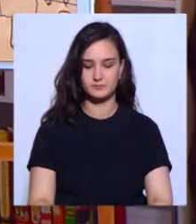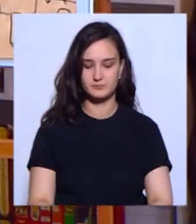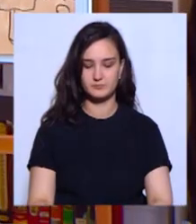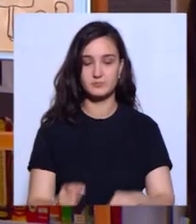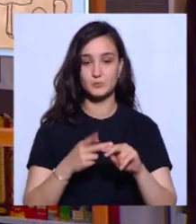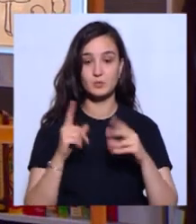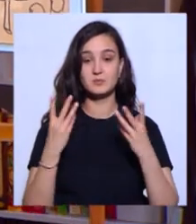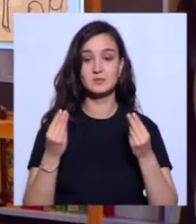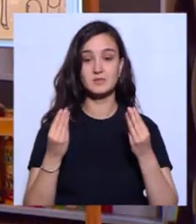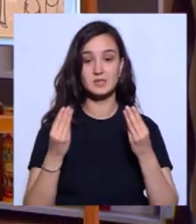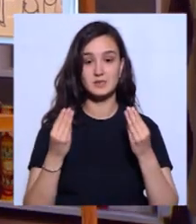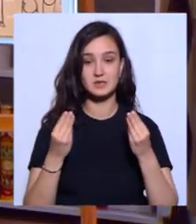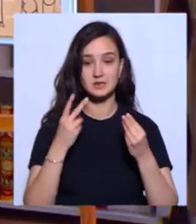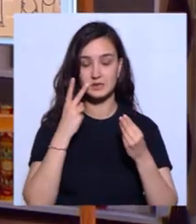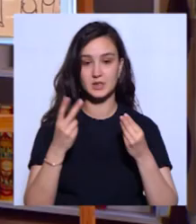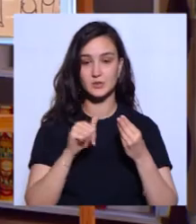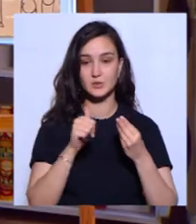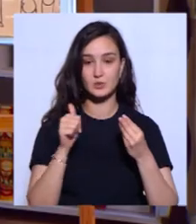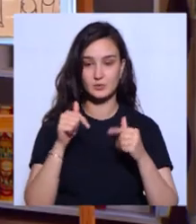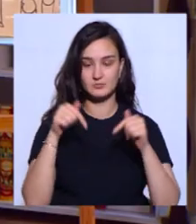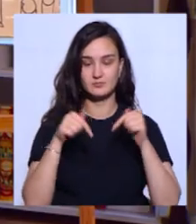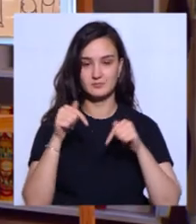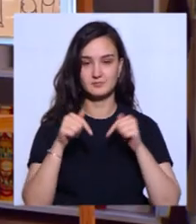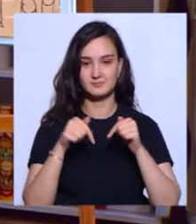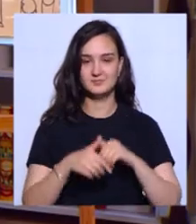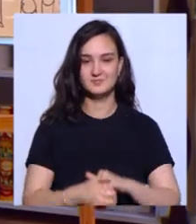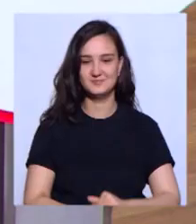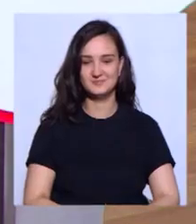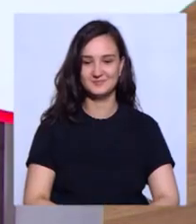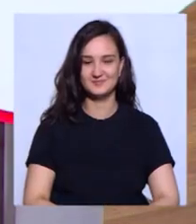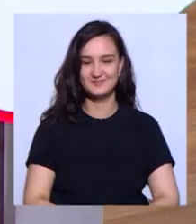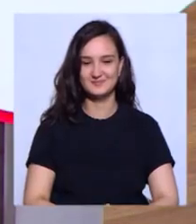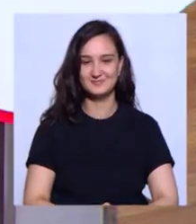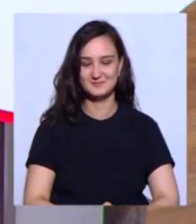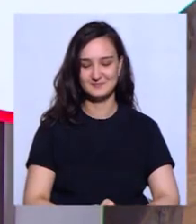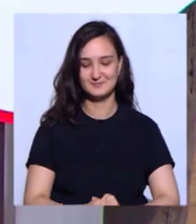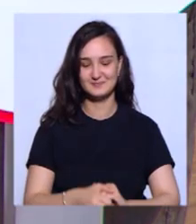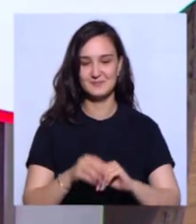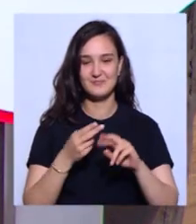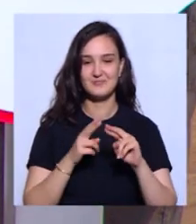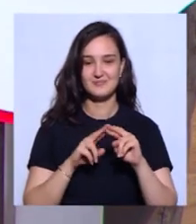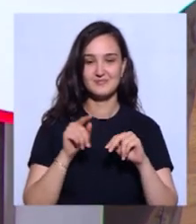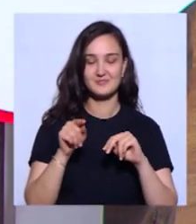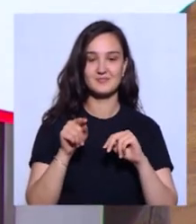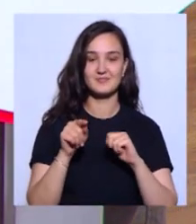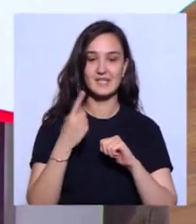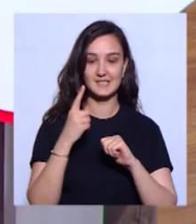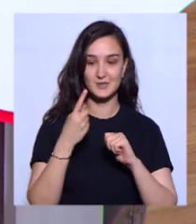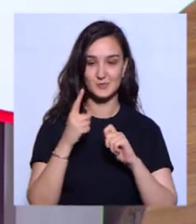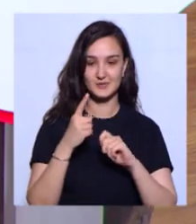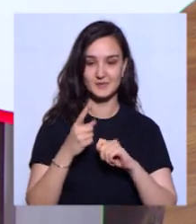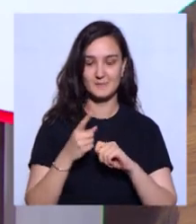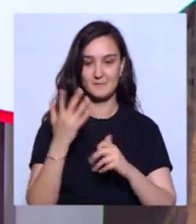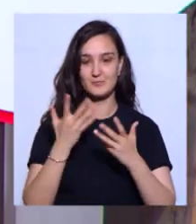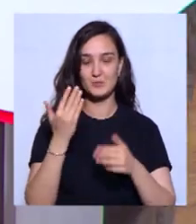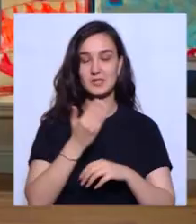ნახეთ როგორ მოდიან. ვაი, არა გვიტერდეს ერთი წოთე. თუ თქვენც ეს